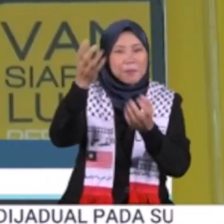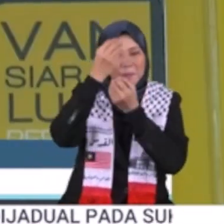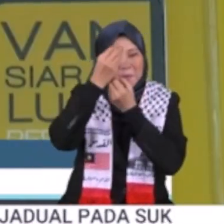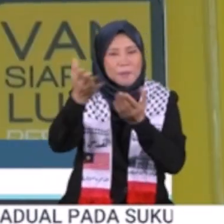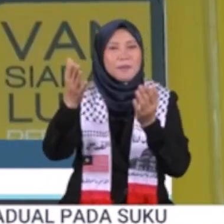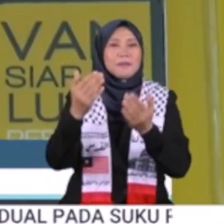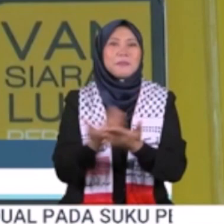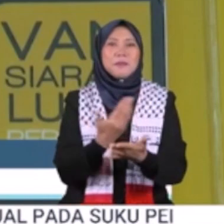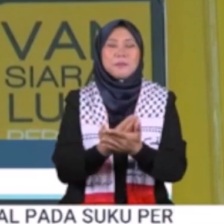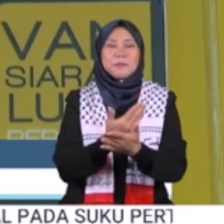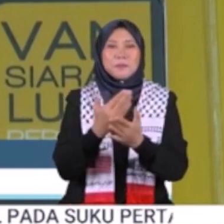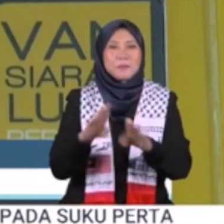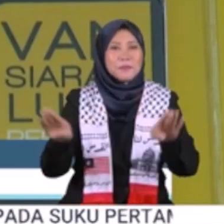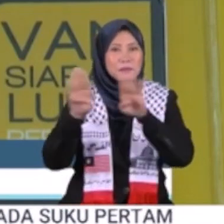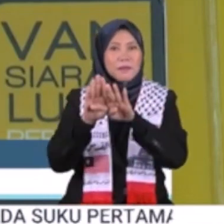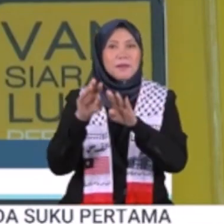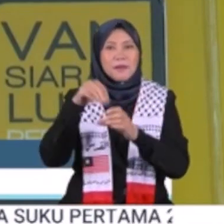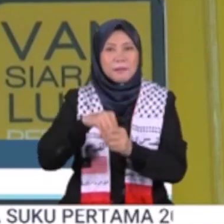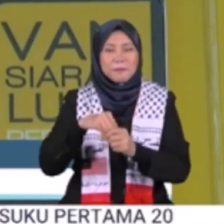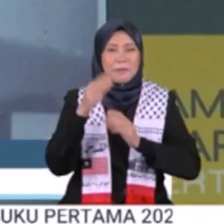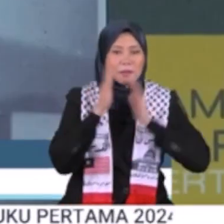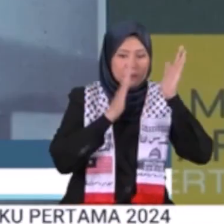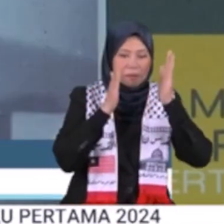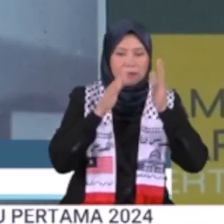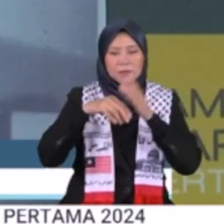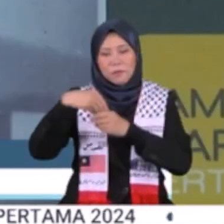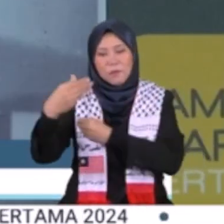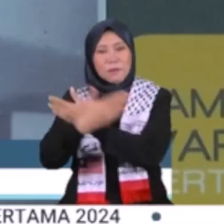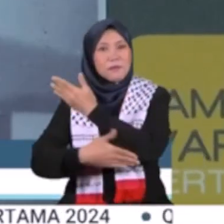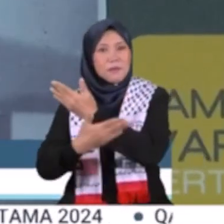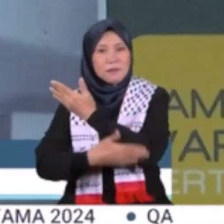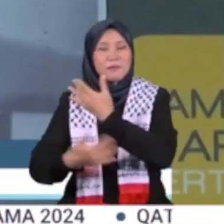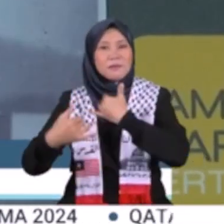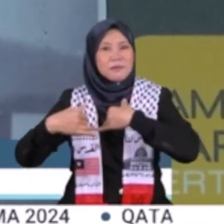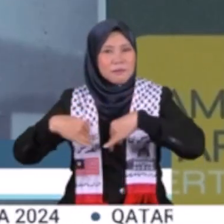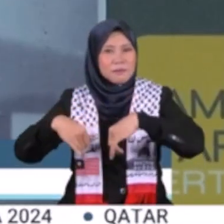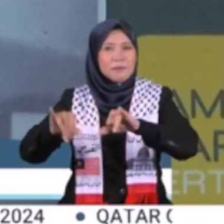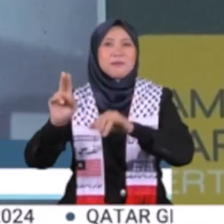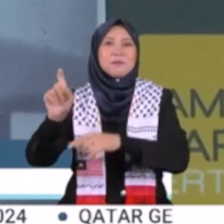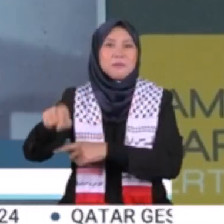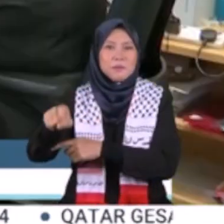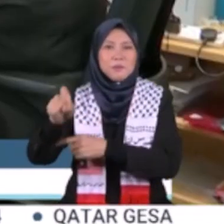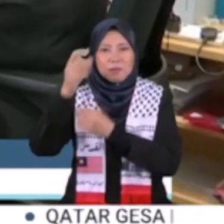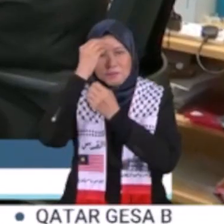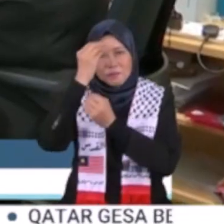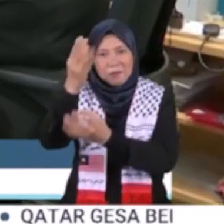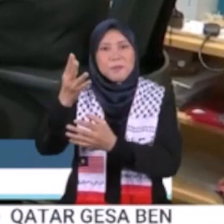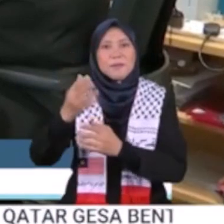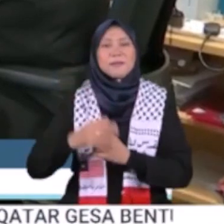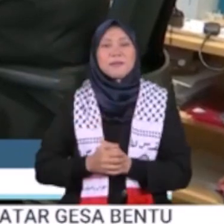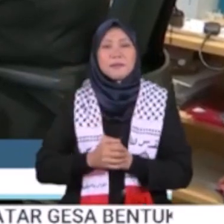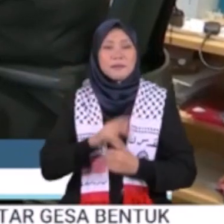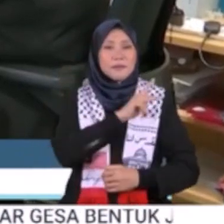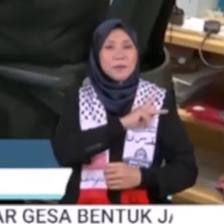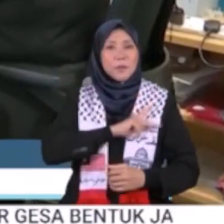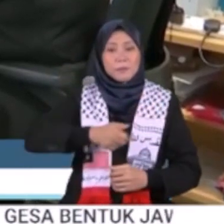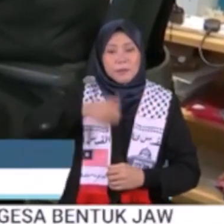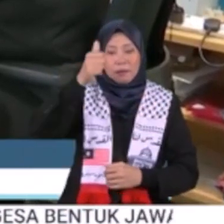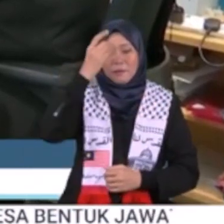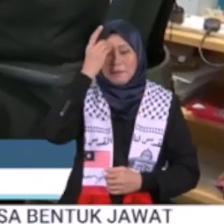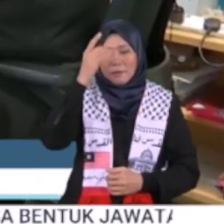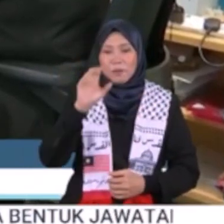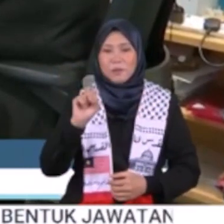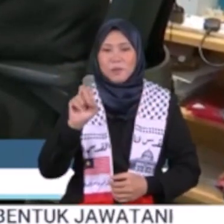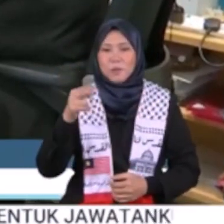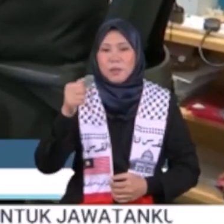terkini sama ada dari dalam negara mahupun luar negara masih lagi diperlukan. Ketua Pengarah Penyiaran Datuk Suhaimi